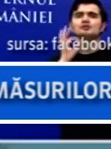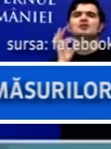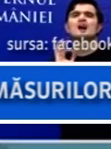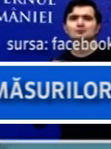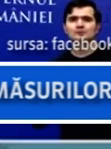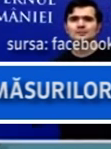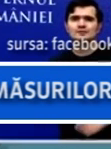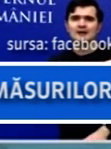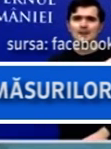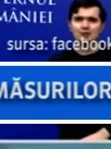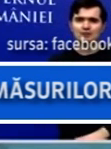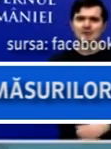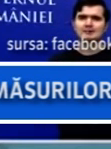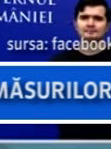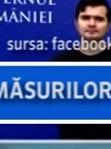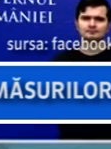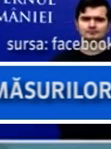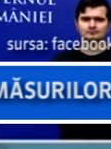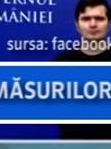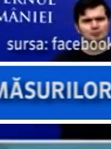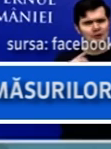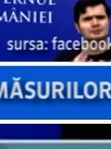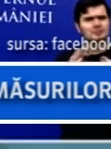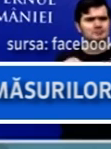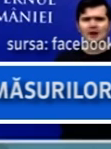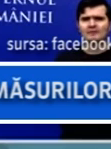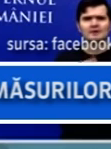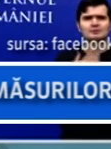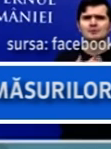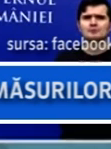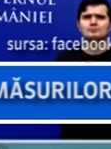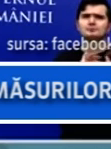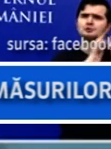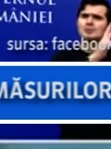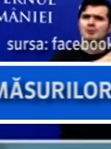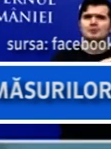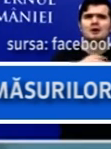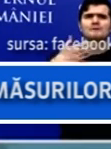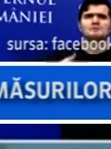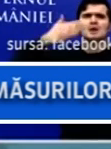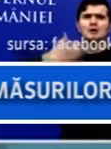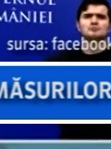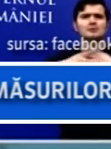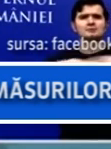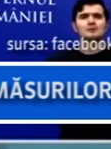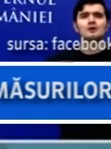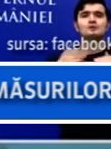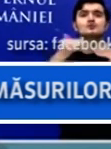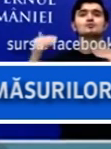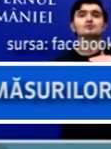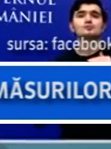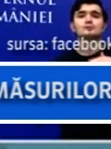respectiv, inclusiv la teatre, la cinematografe, restaurante, deci sub 3 la